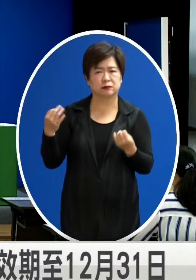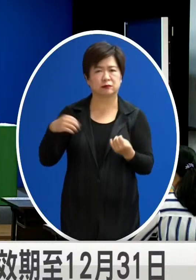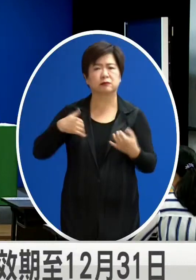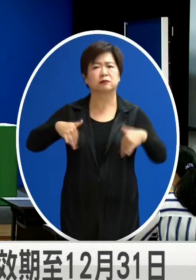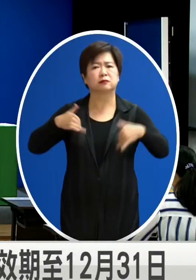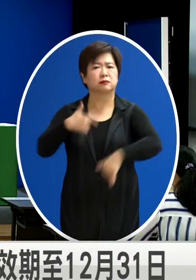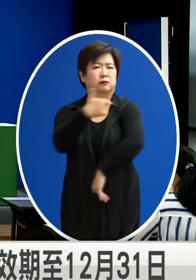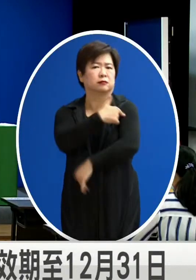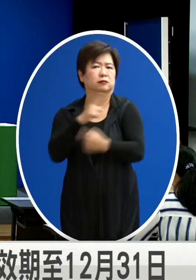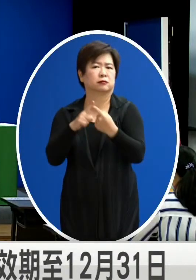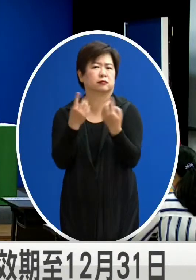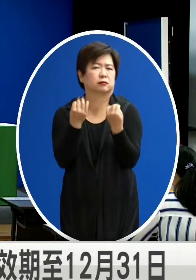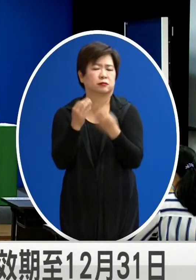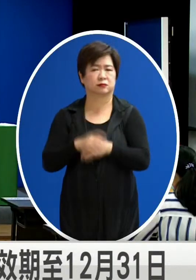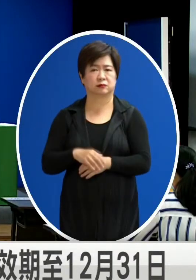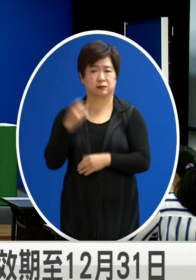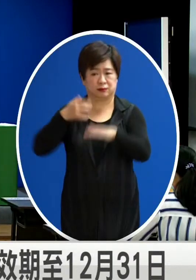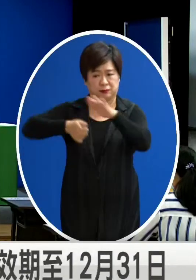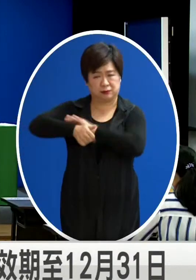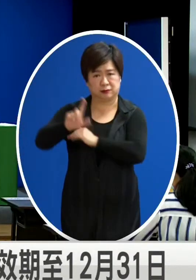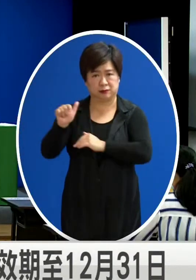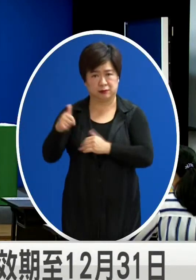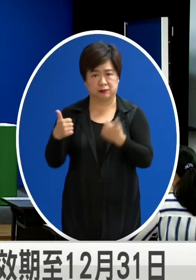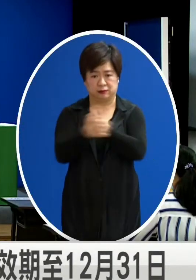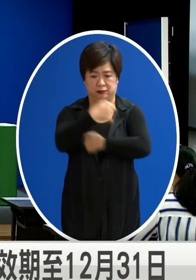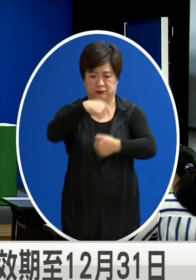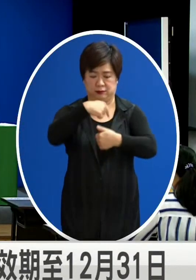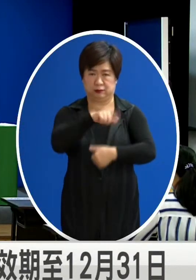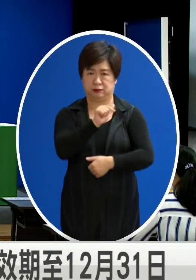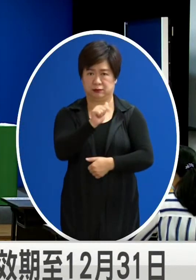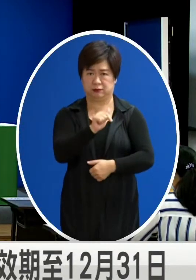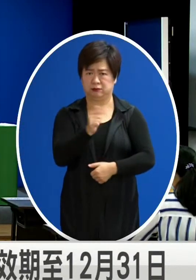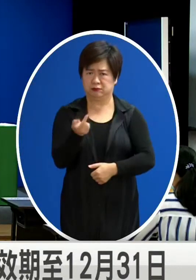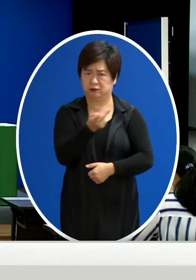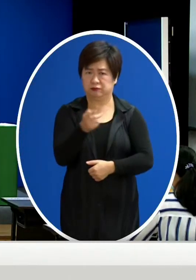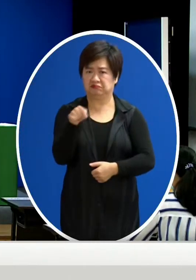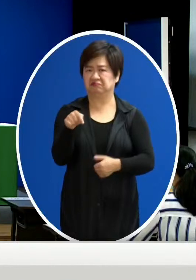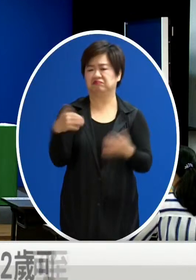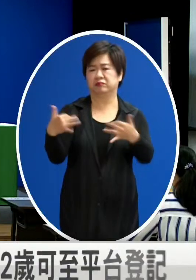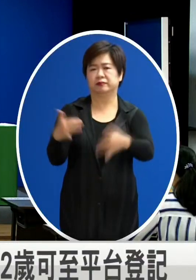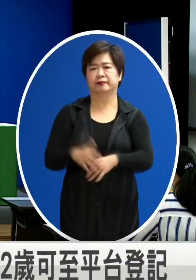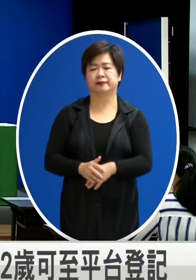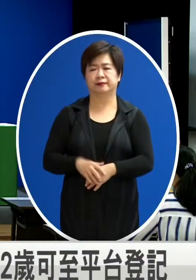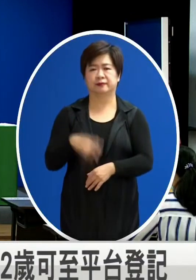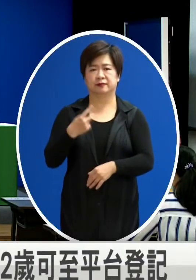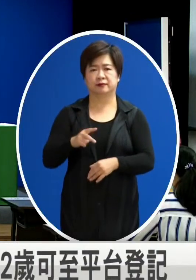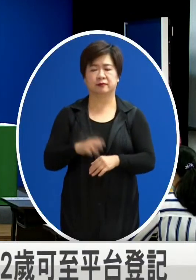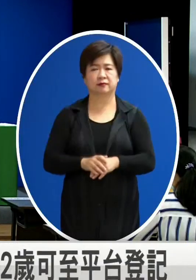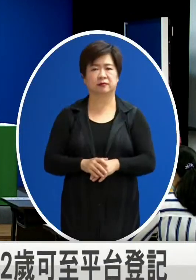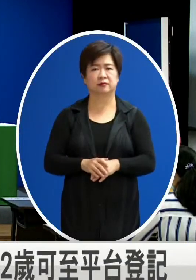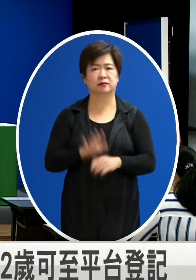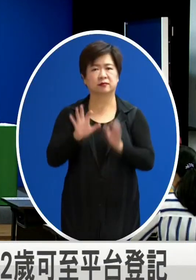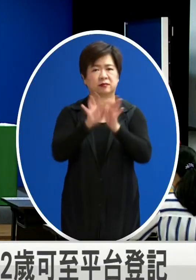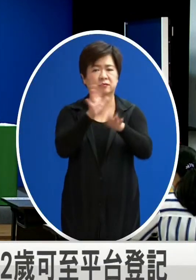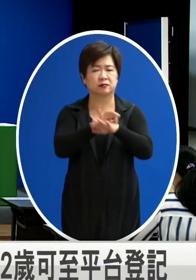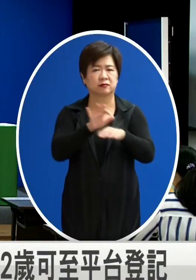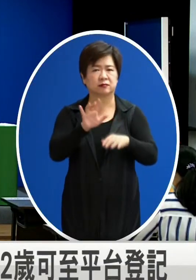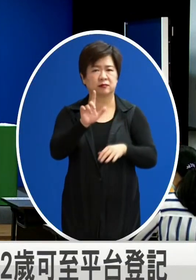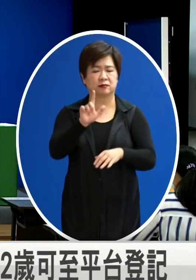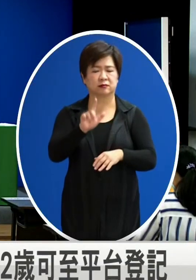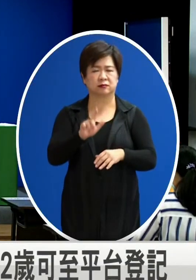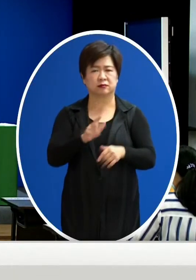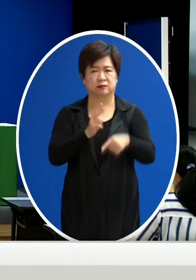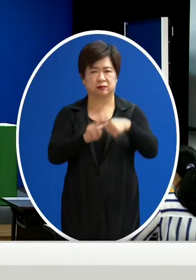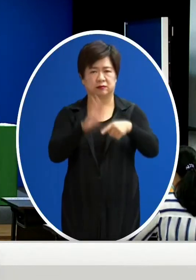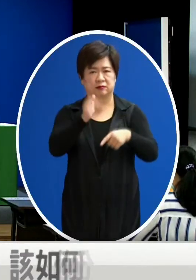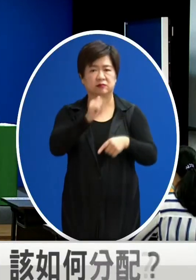等？那尤其这个新进教师跟代理老师的部分。那另外一个第二个问题就是说，惠瑞这边有董事透露说，今年的秋末